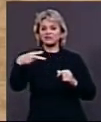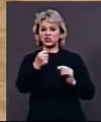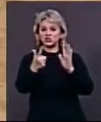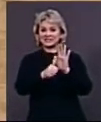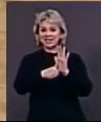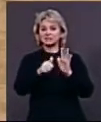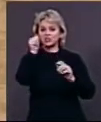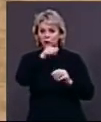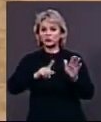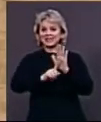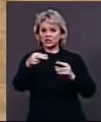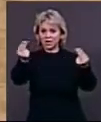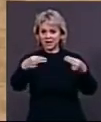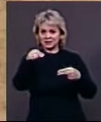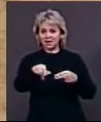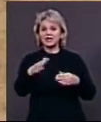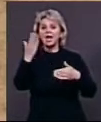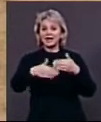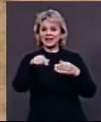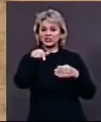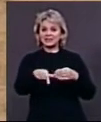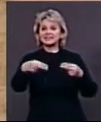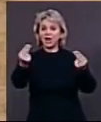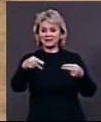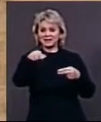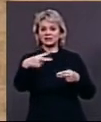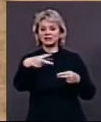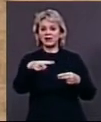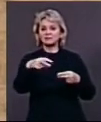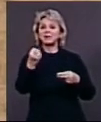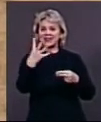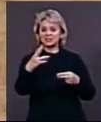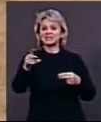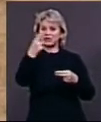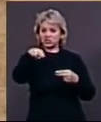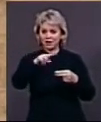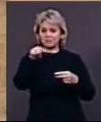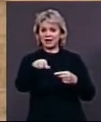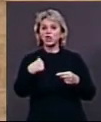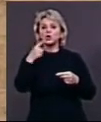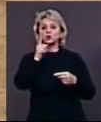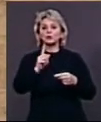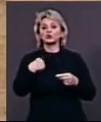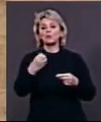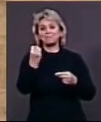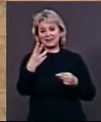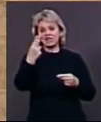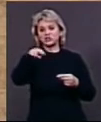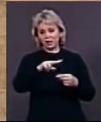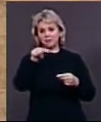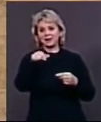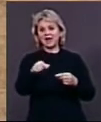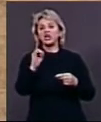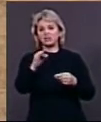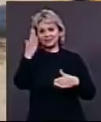года, у нас начало контракта было, и конец окончания контракта 15 декабря. Я думаю, что мы 15 декабря